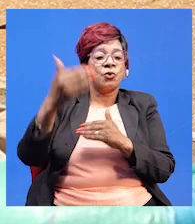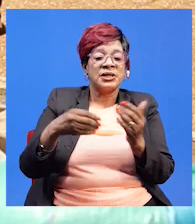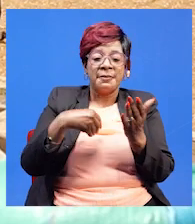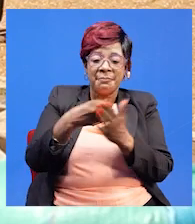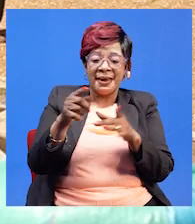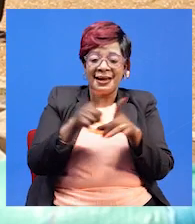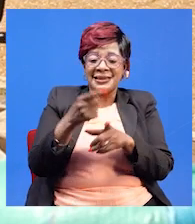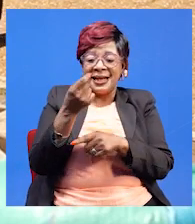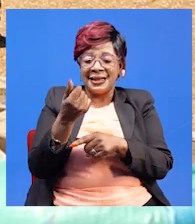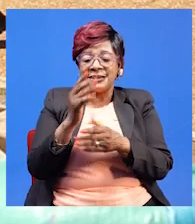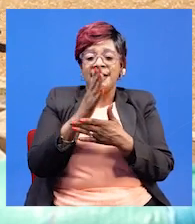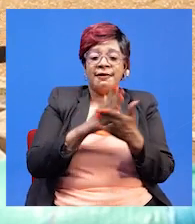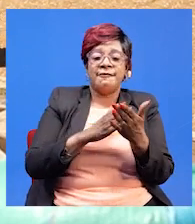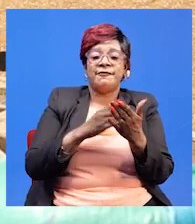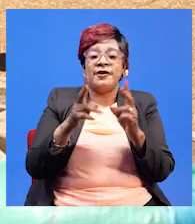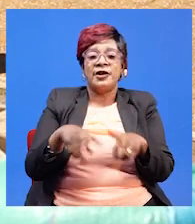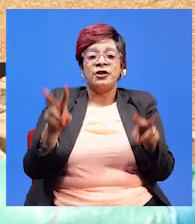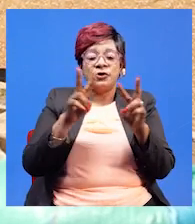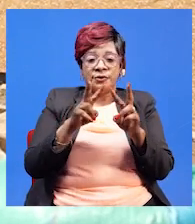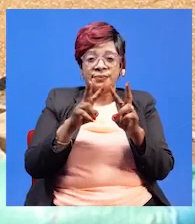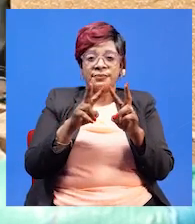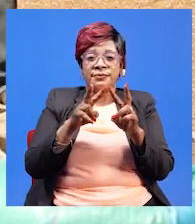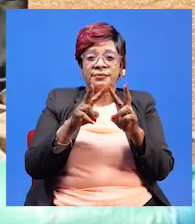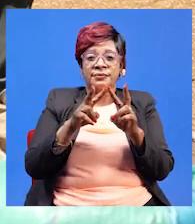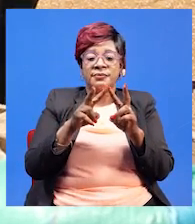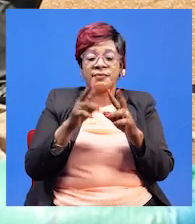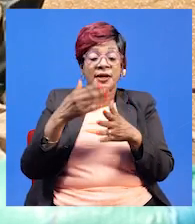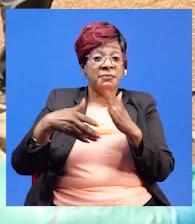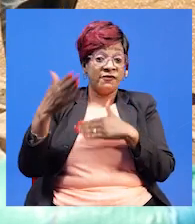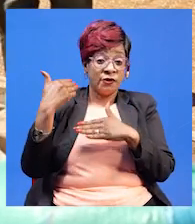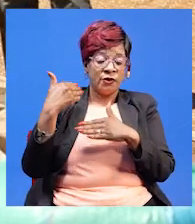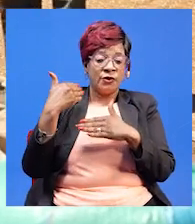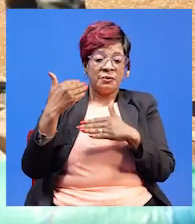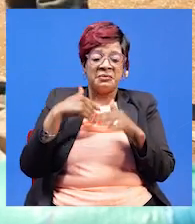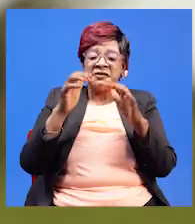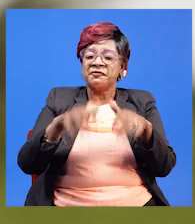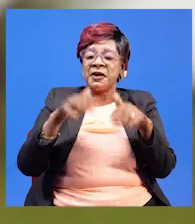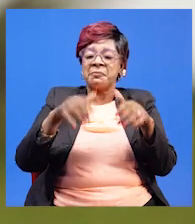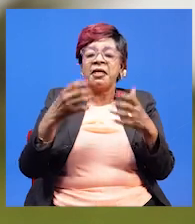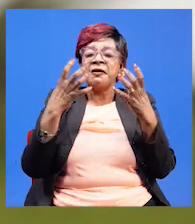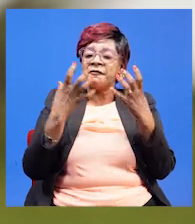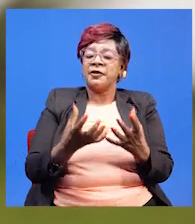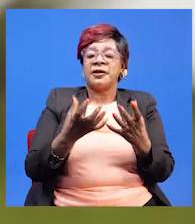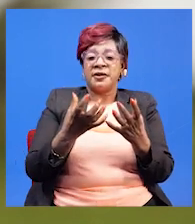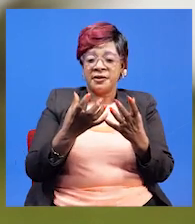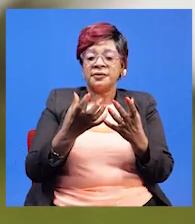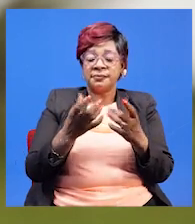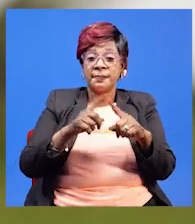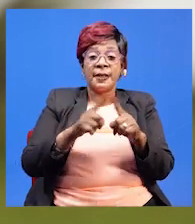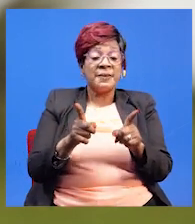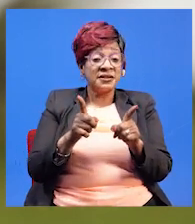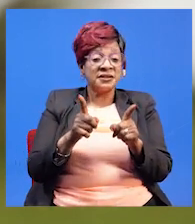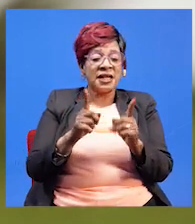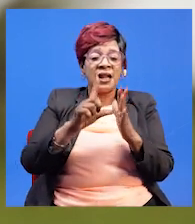as little as half the crop's value. Mbeleni nilikuwa hata nalima zaidi ya vile ninalima saa hizi.